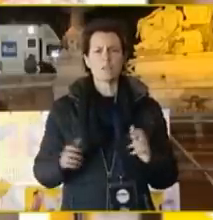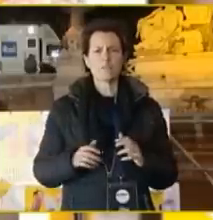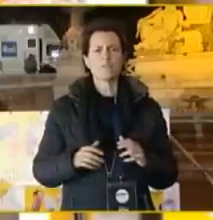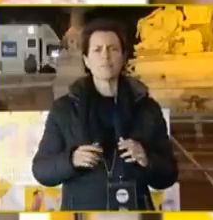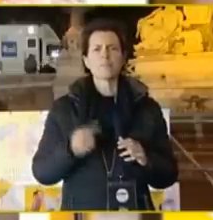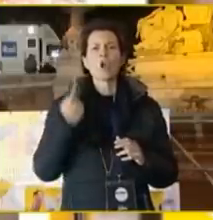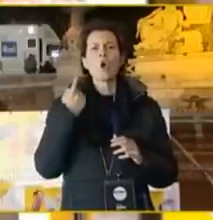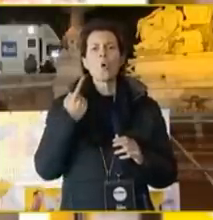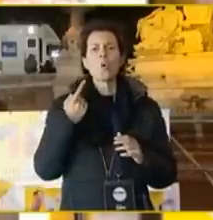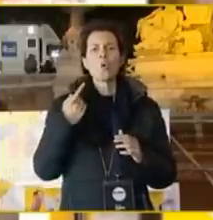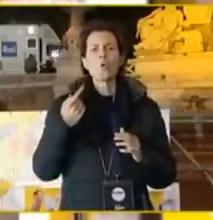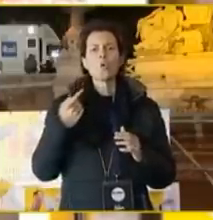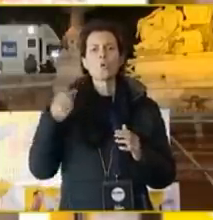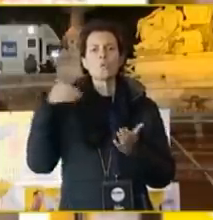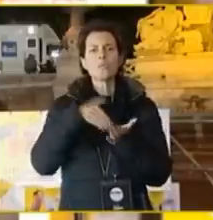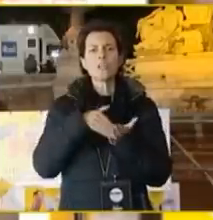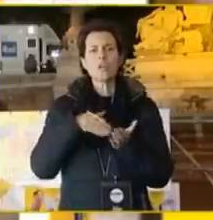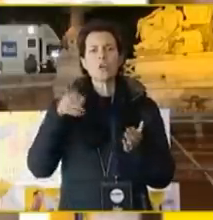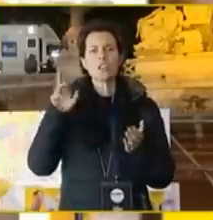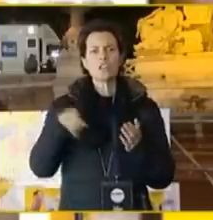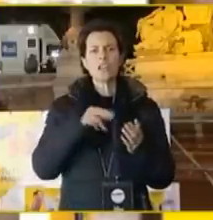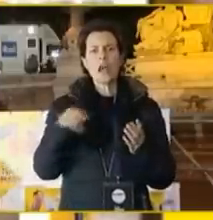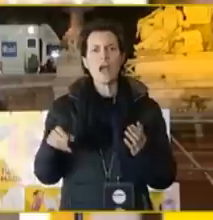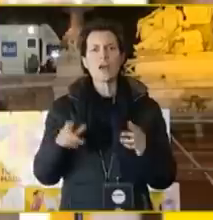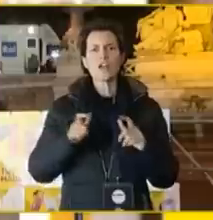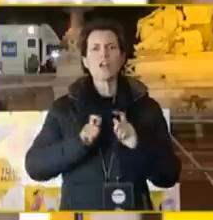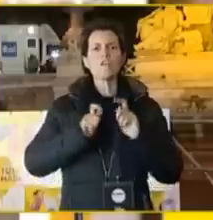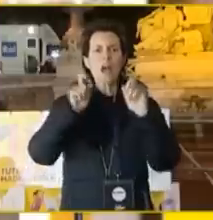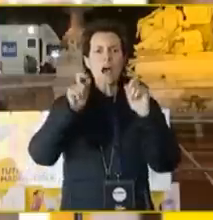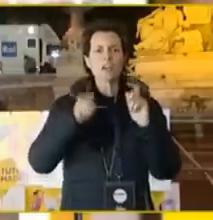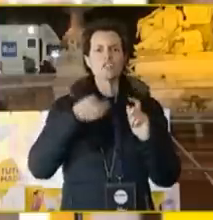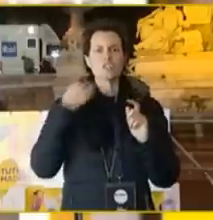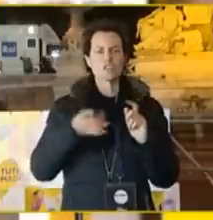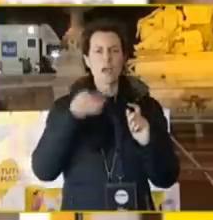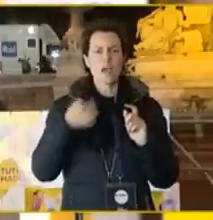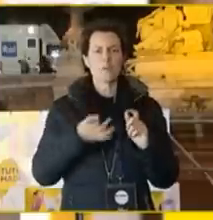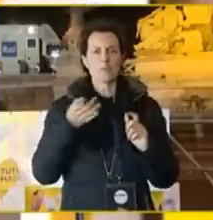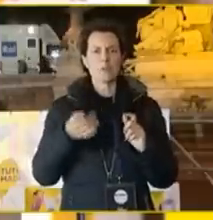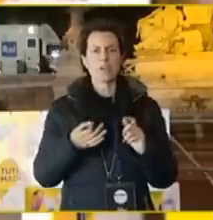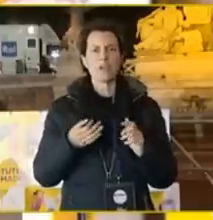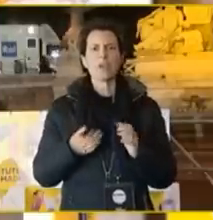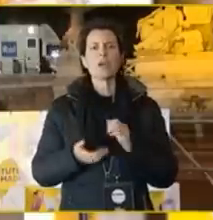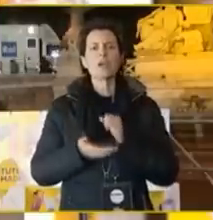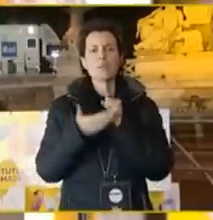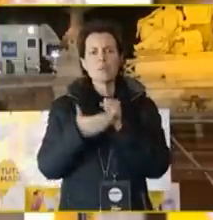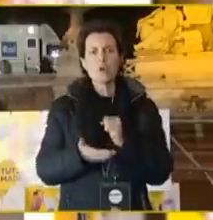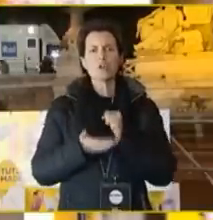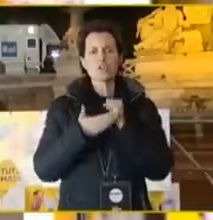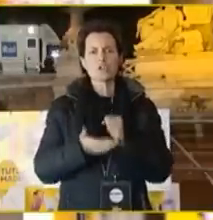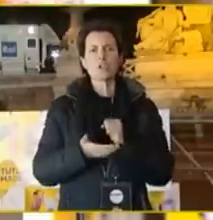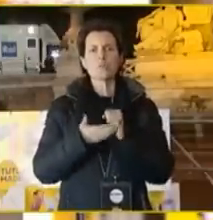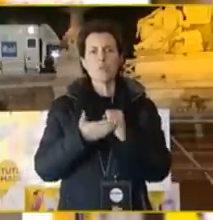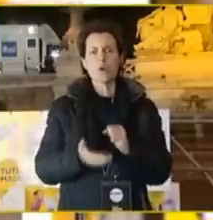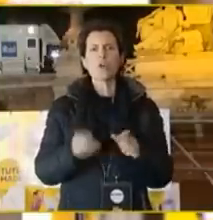per 1 milione di euro i viaggi agli ex parlamentari, 30 milioni di euro di affitti d'oro. Quella roba non la state